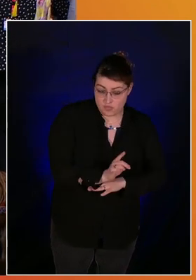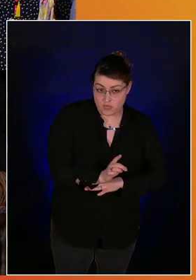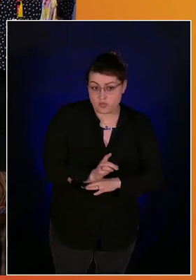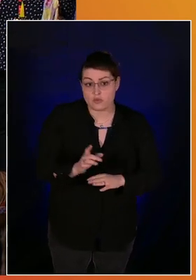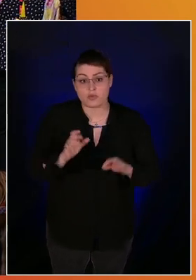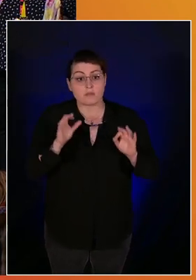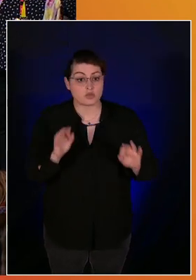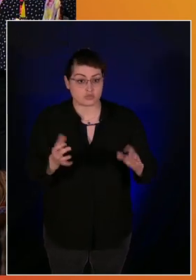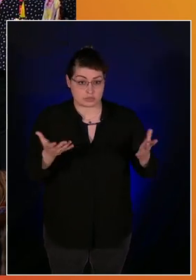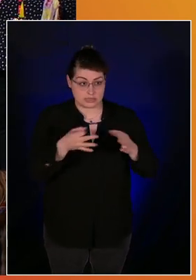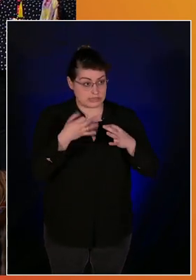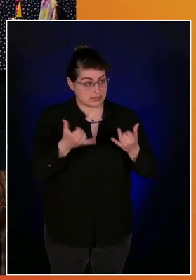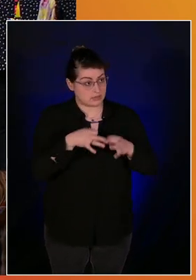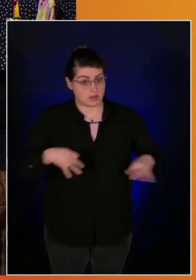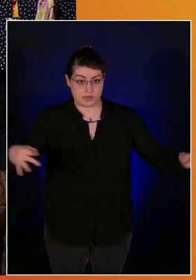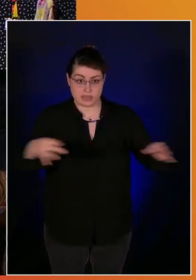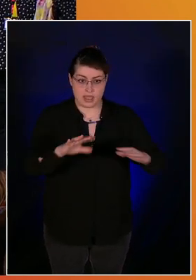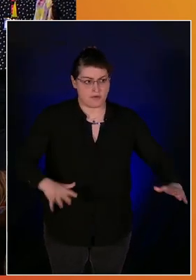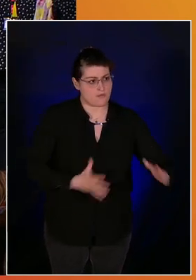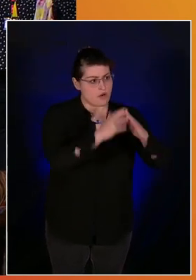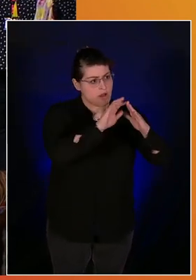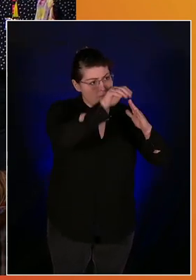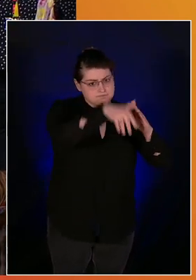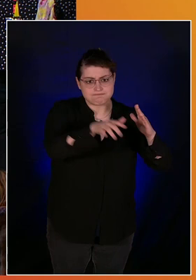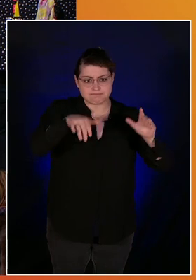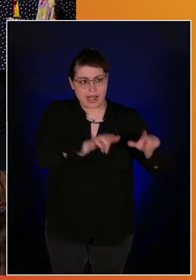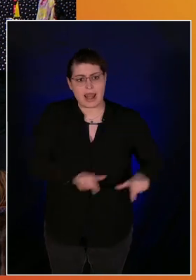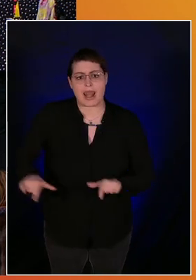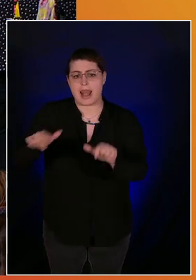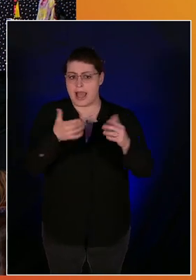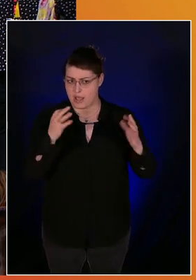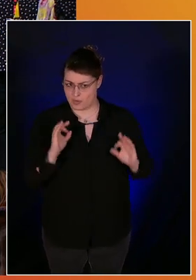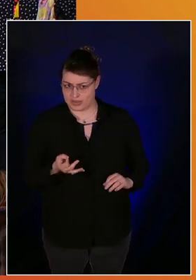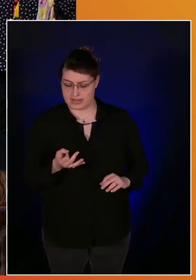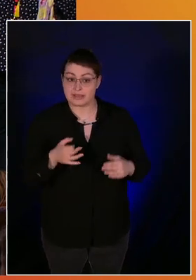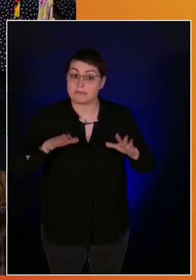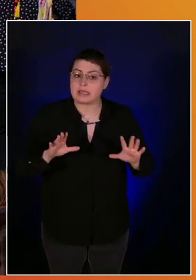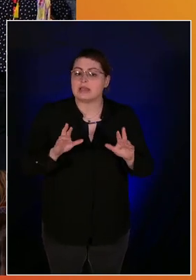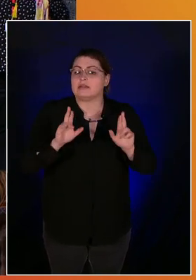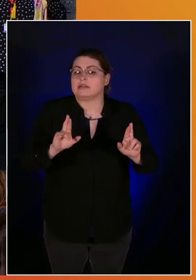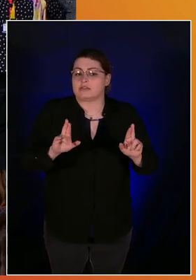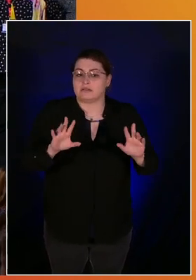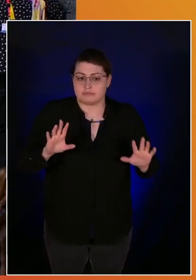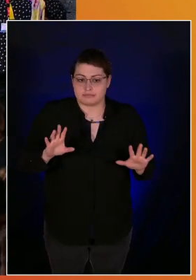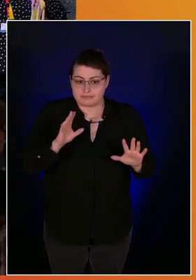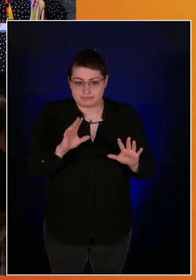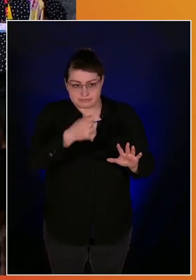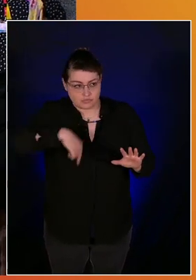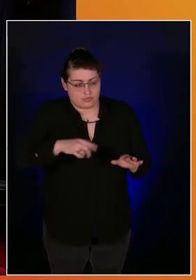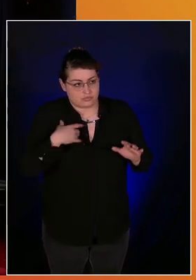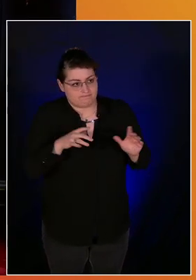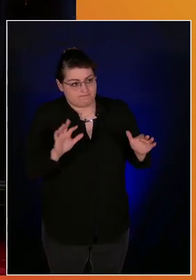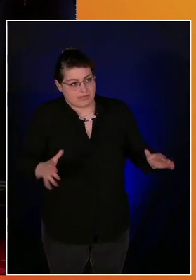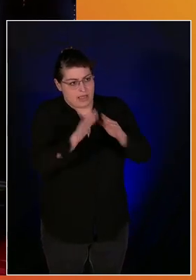tenu sur une terre volcanique. Alors, heureusement, on a empêché l'éruption, plutôt.